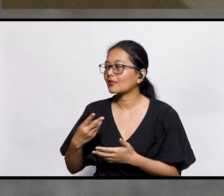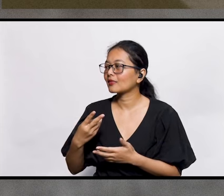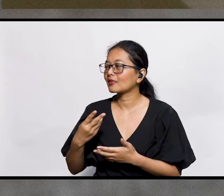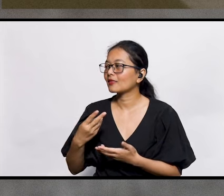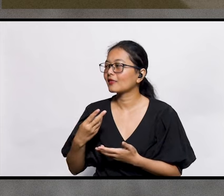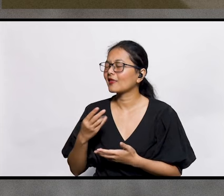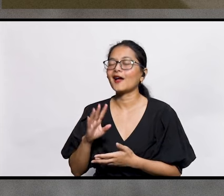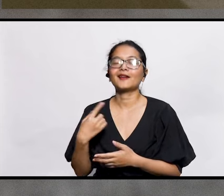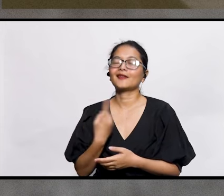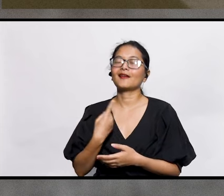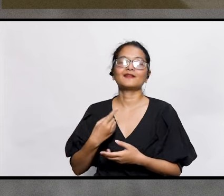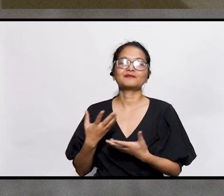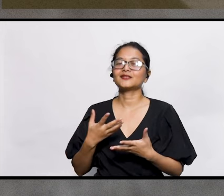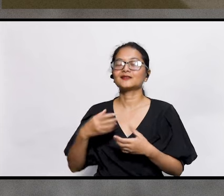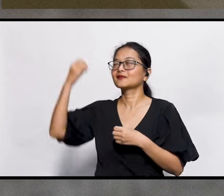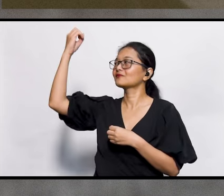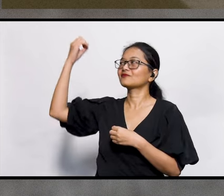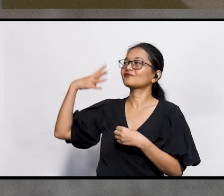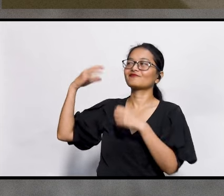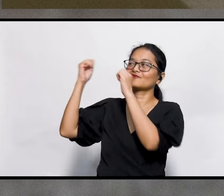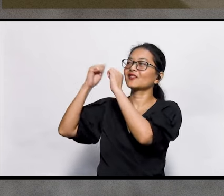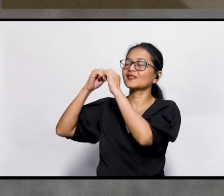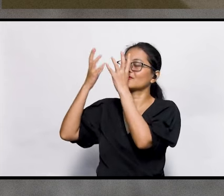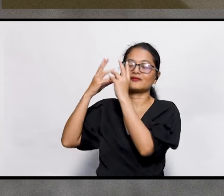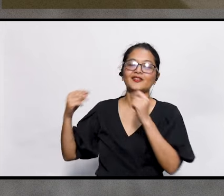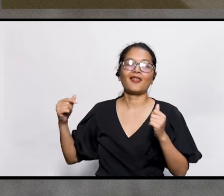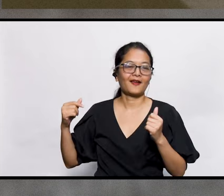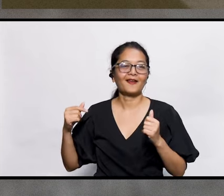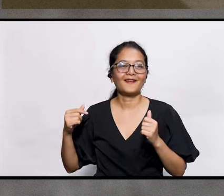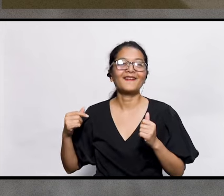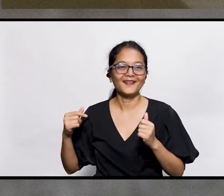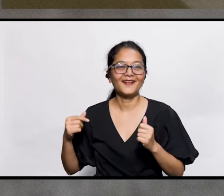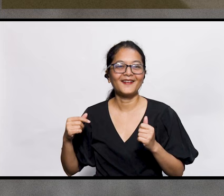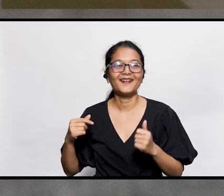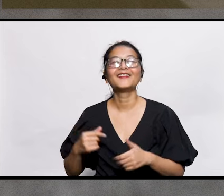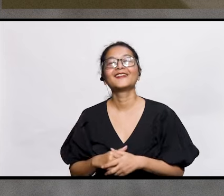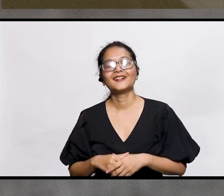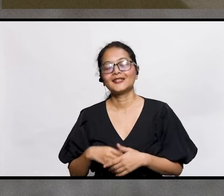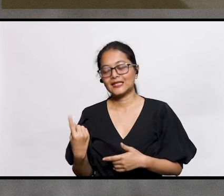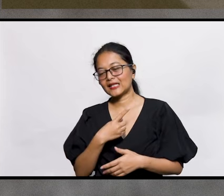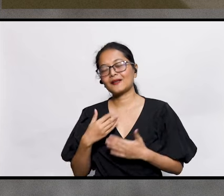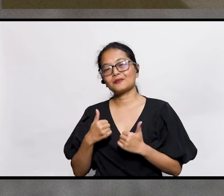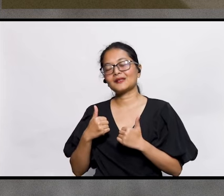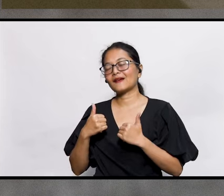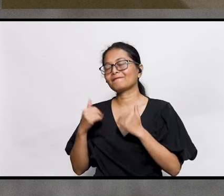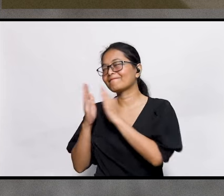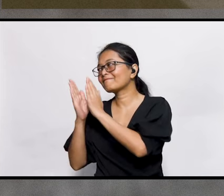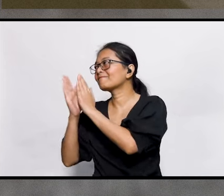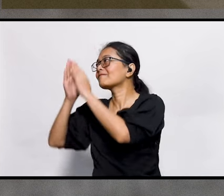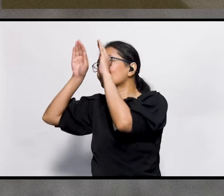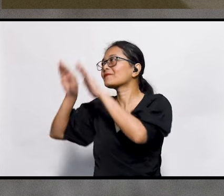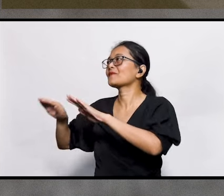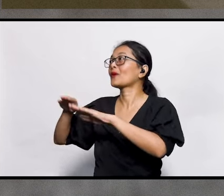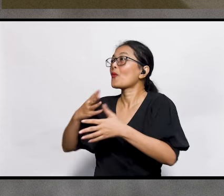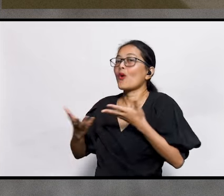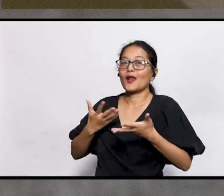kehilangan begitu banyak janji-janji yang luar biasa you can praise him even if you